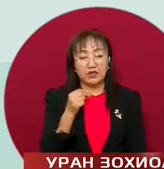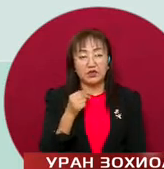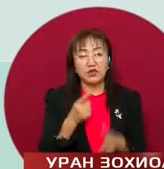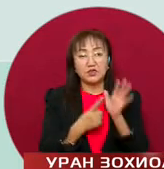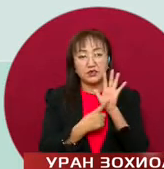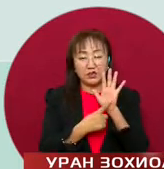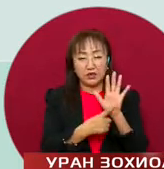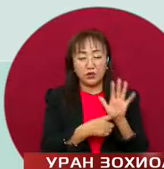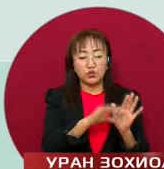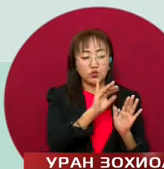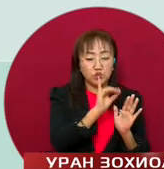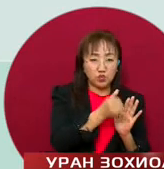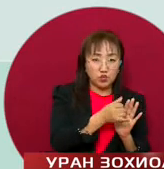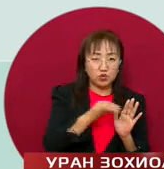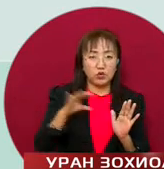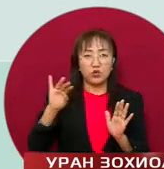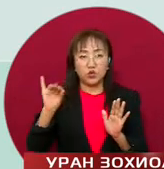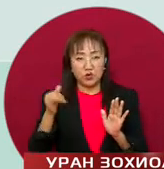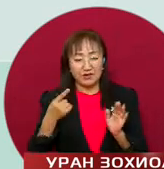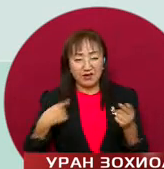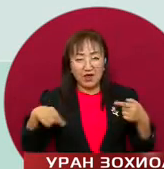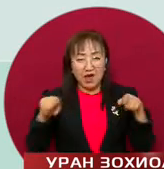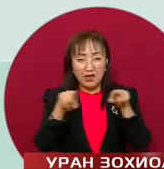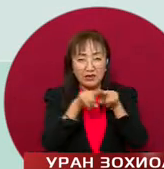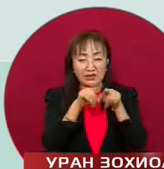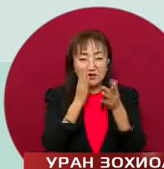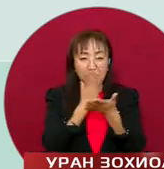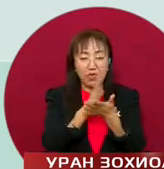юуг юутаа адилтгсан байна вэ хүүхдүүдээ?